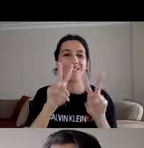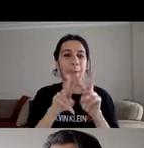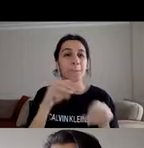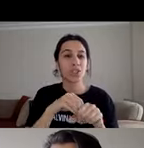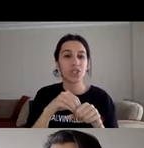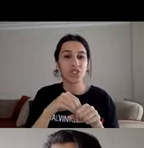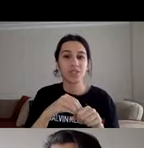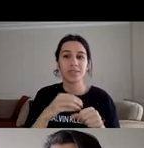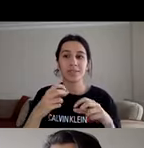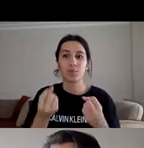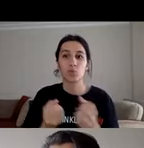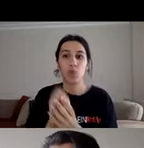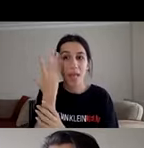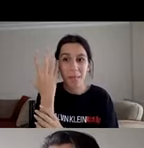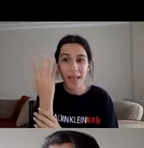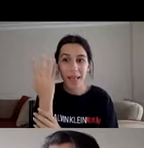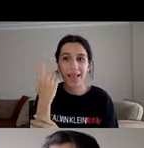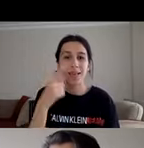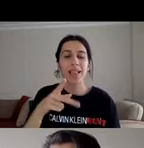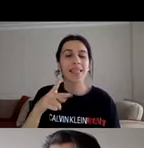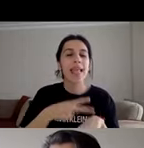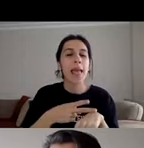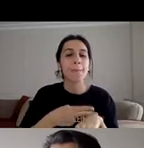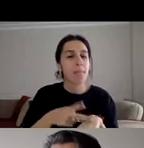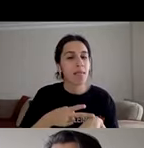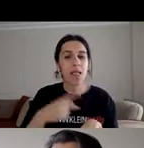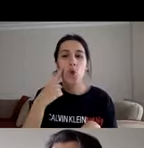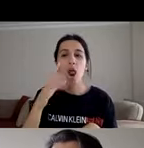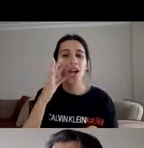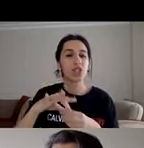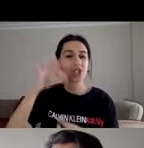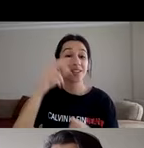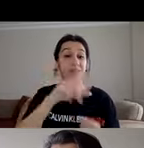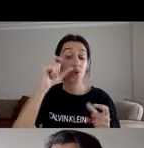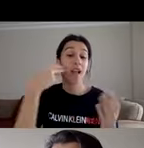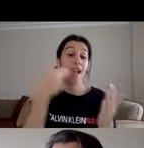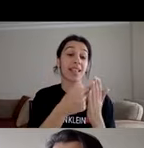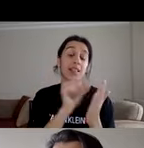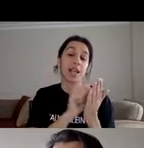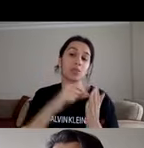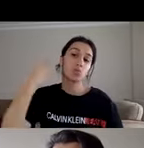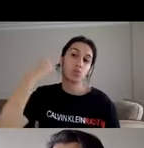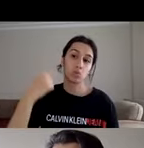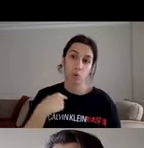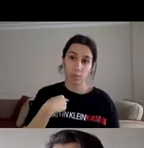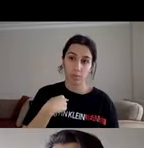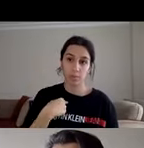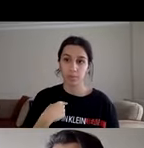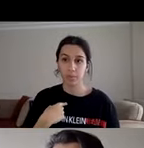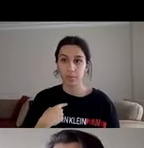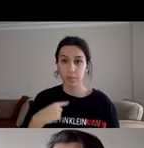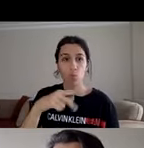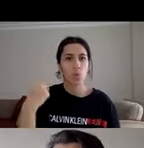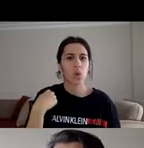konusunda deneyimli kişilerin bu fotoğraflara etiketler yazması gerektiğini düşünüyorum. Buralarda da, bu da yeni bir iş